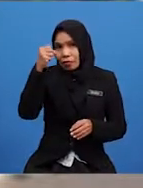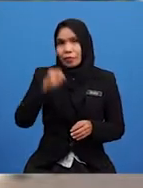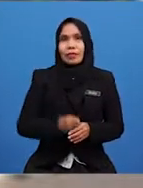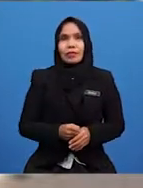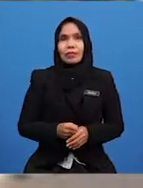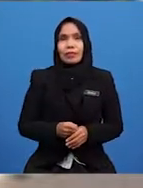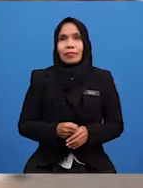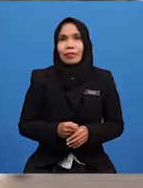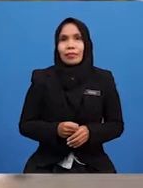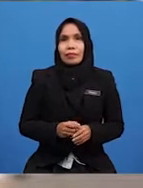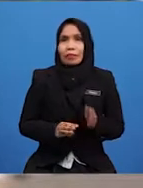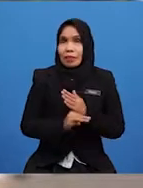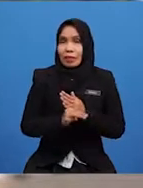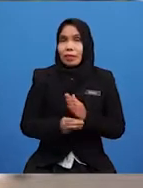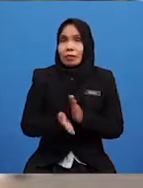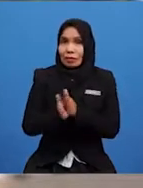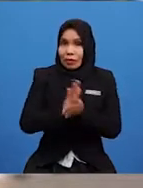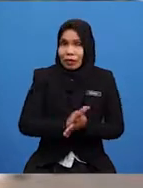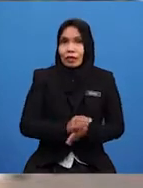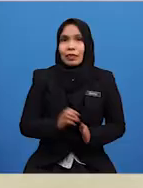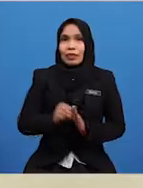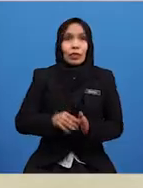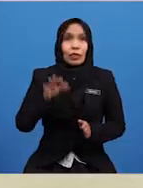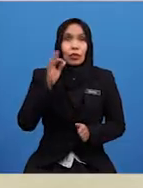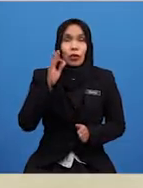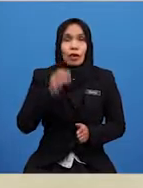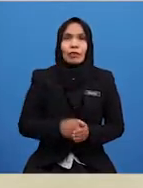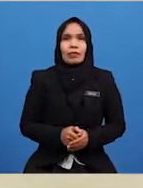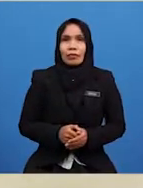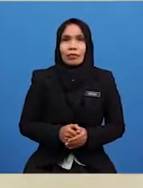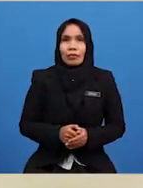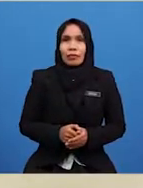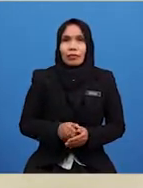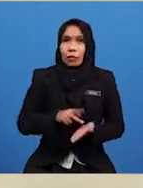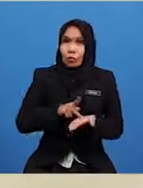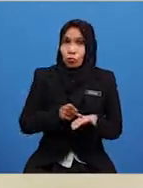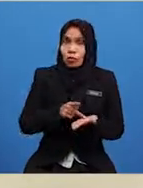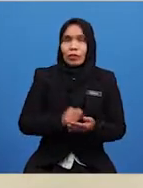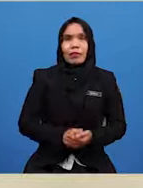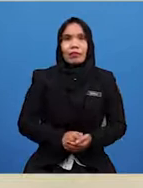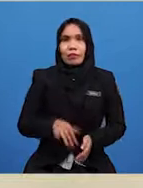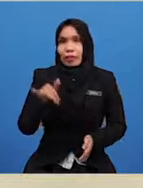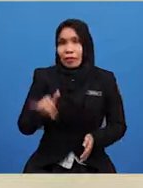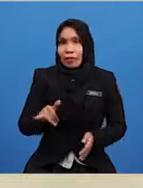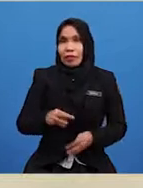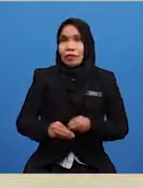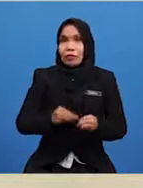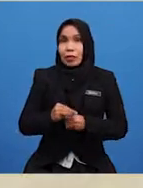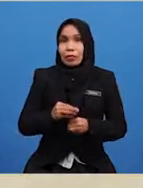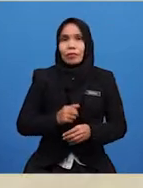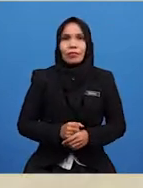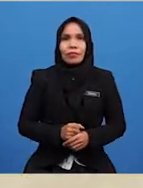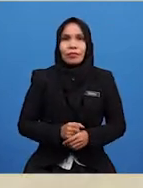dan pelabuhan yang maju. Selain itu, Melaka berfungsi sebagai pusat pengumpulan dan